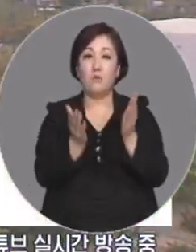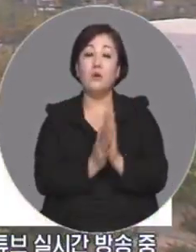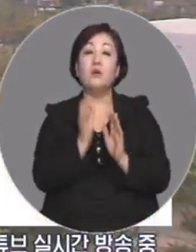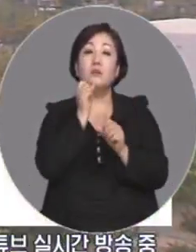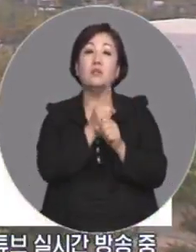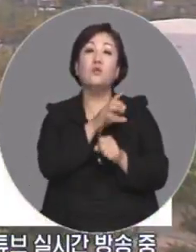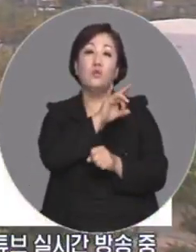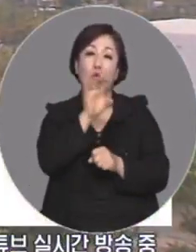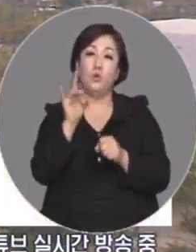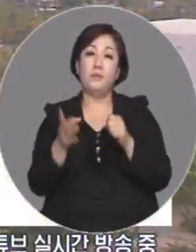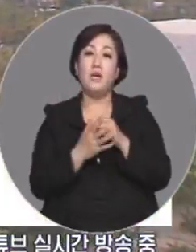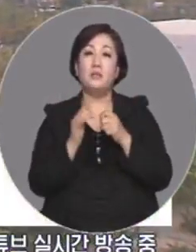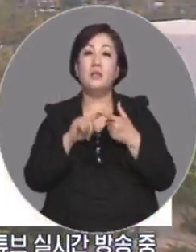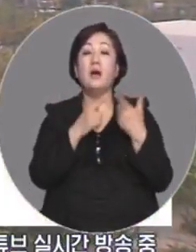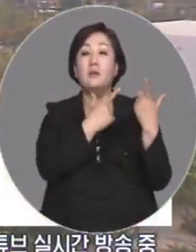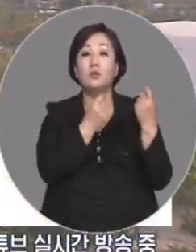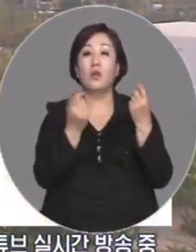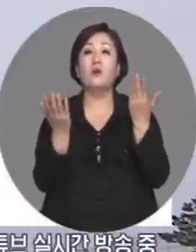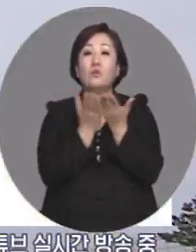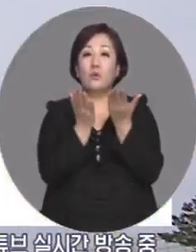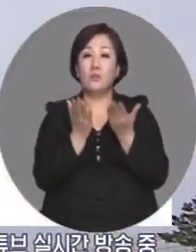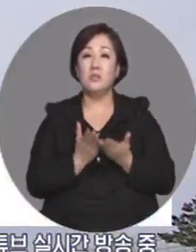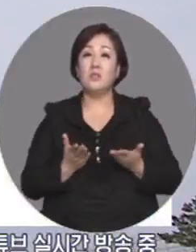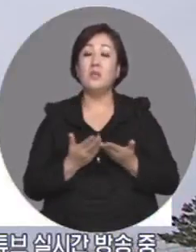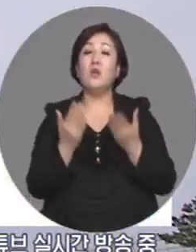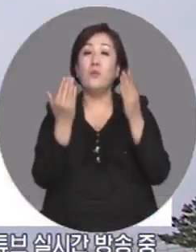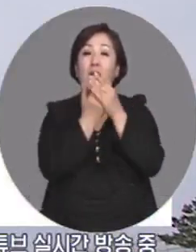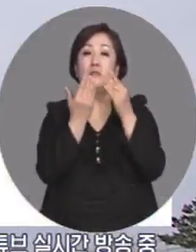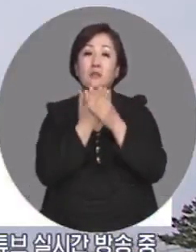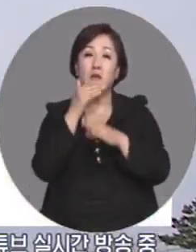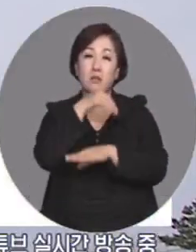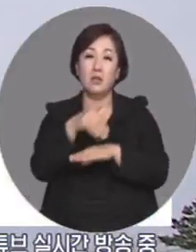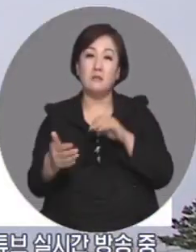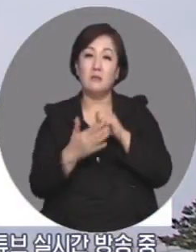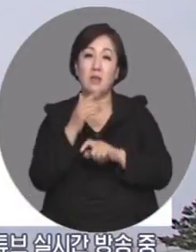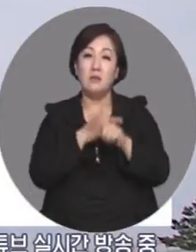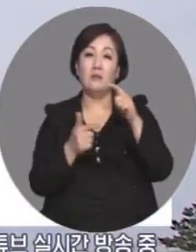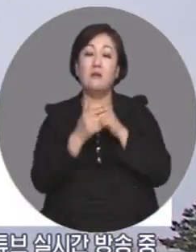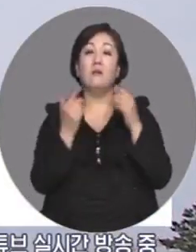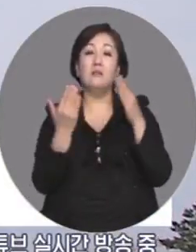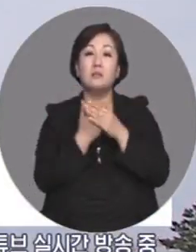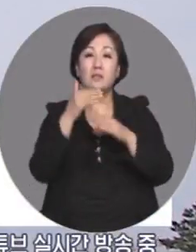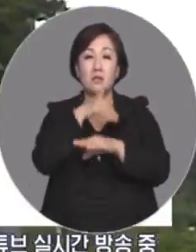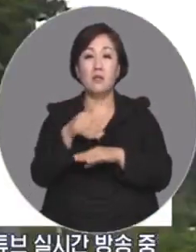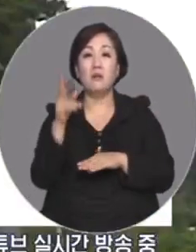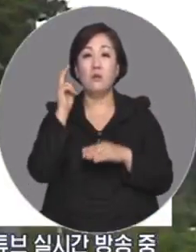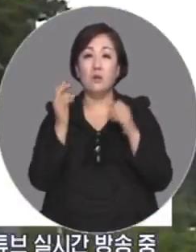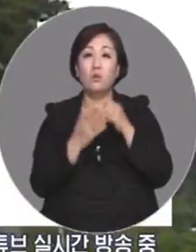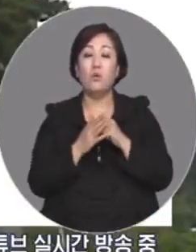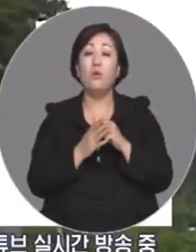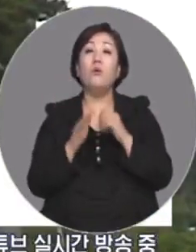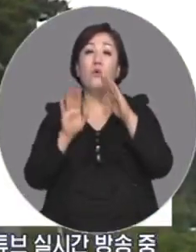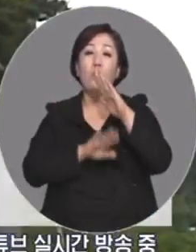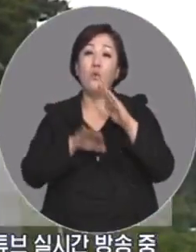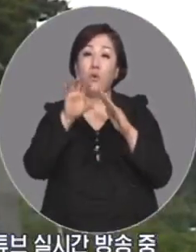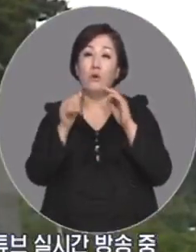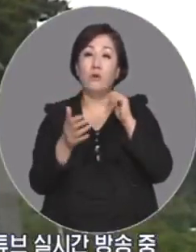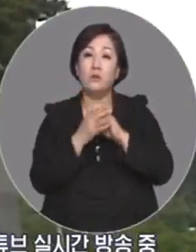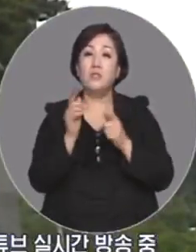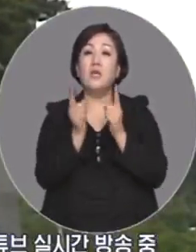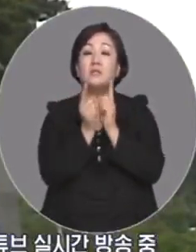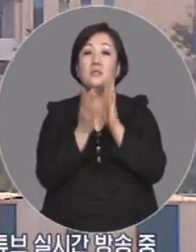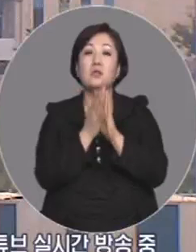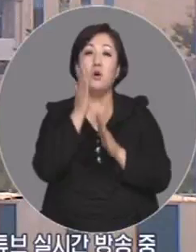다양한 지역균형발전 사업이 울산의 새 성장 동력이 될 것으로 전망했습니다. 특히 공공기관이 지역 인재를